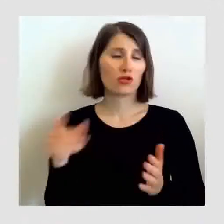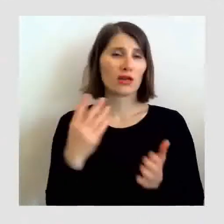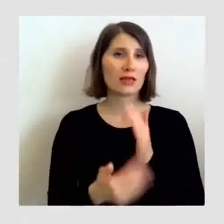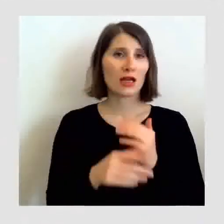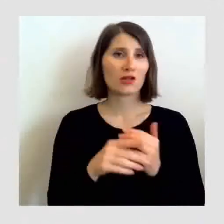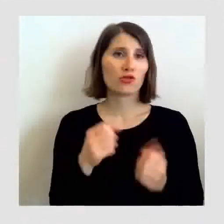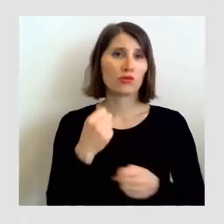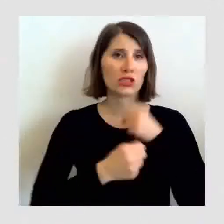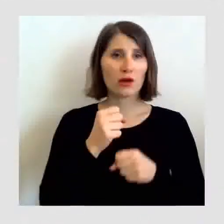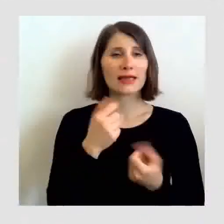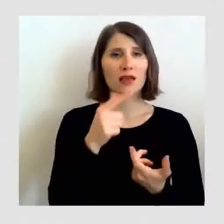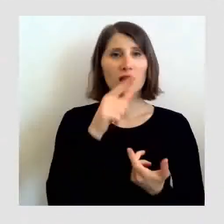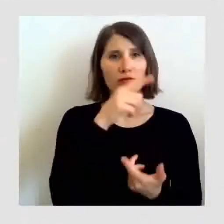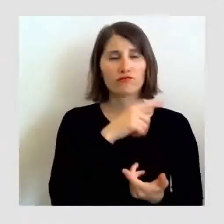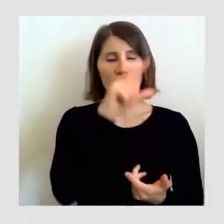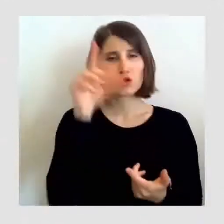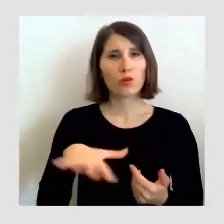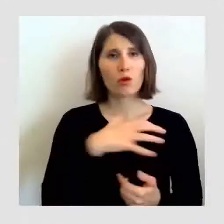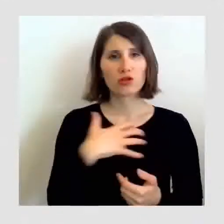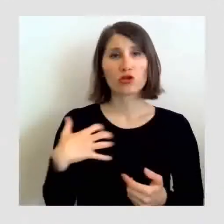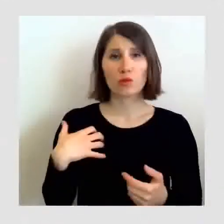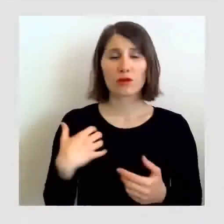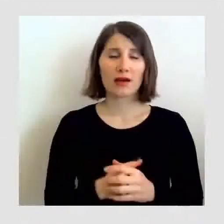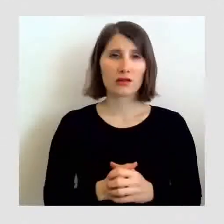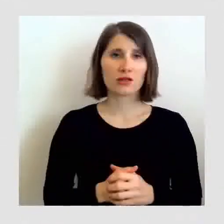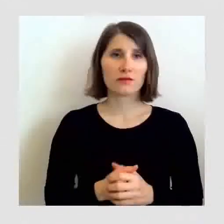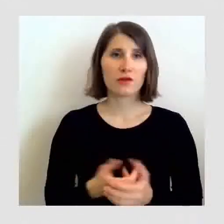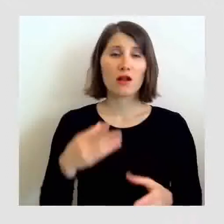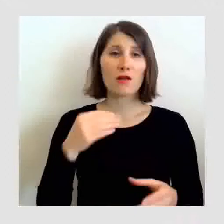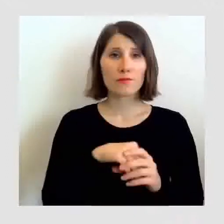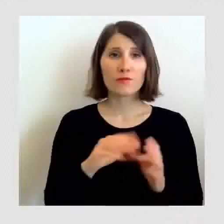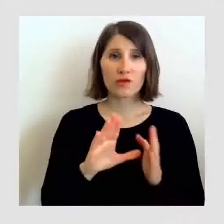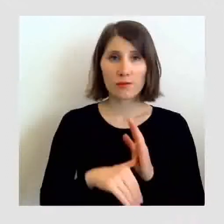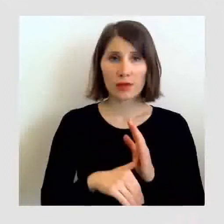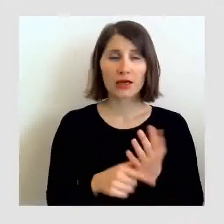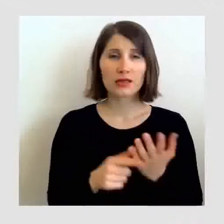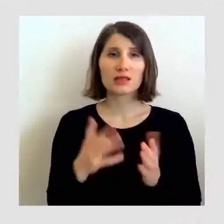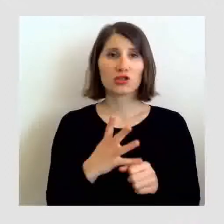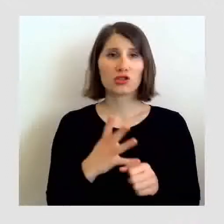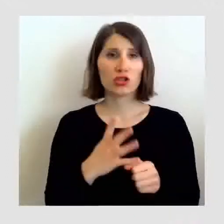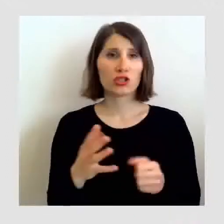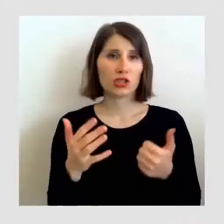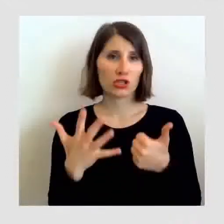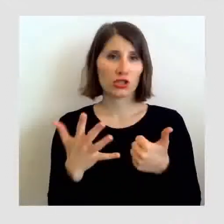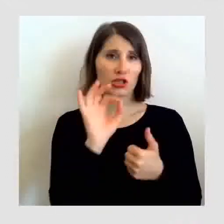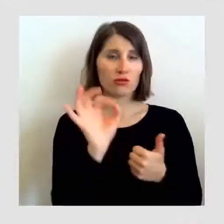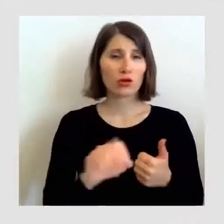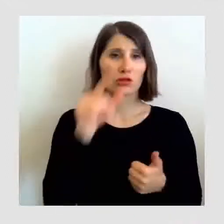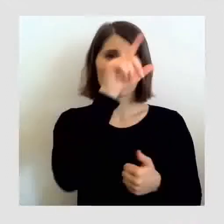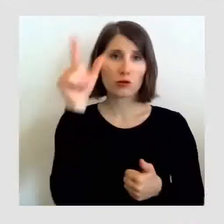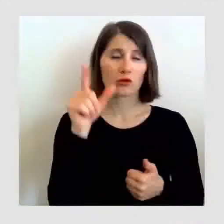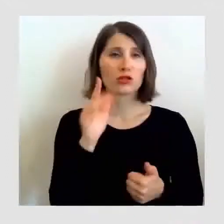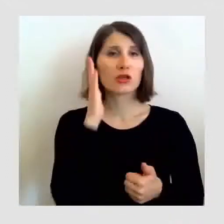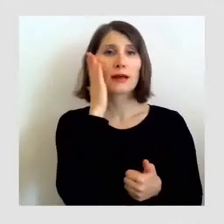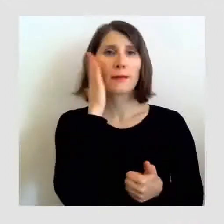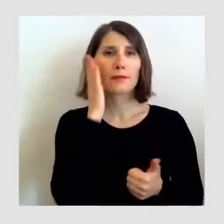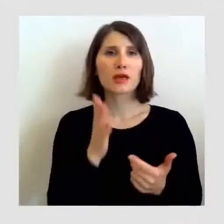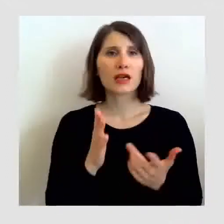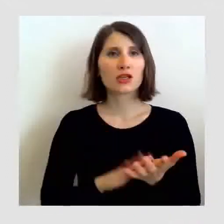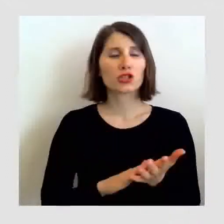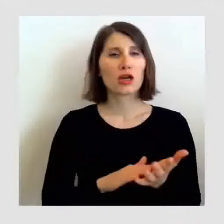społeczno-gospodarcze, które to są obszarem strategicznej interwencji państwa. Wśród tych miast 46% ludności zamieszkuje miasta klasyfikowane